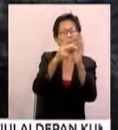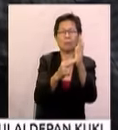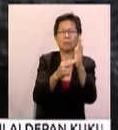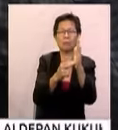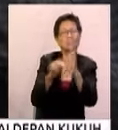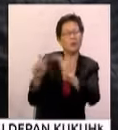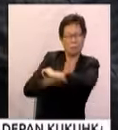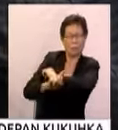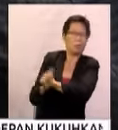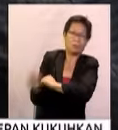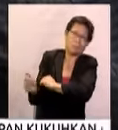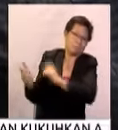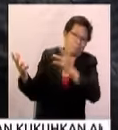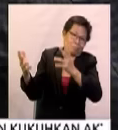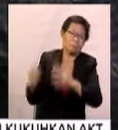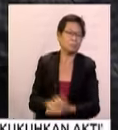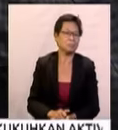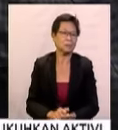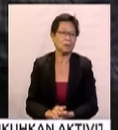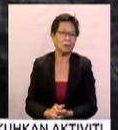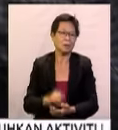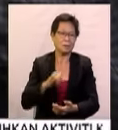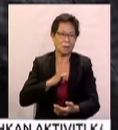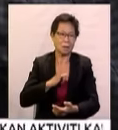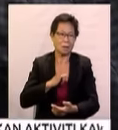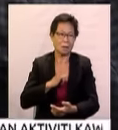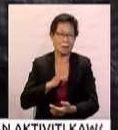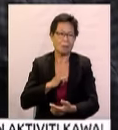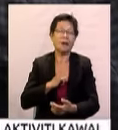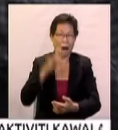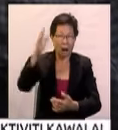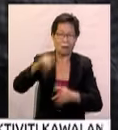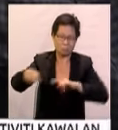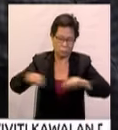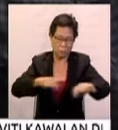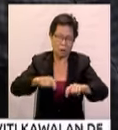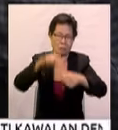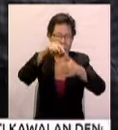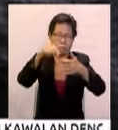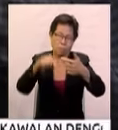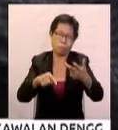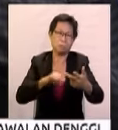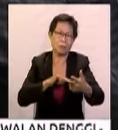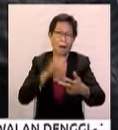dulu. Sebab itu, barulah saya akan mengambil beberapa tindakan dan sewajarnya.